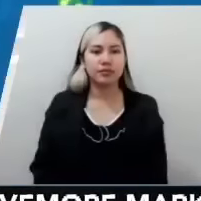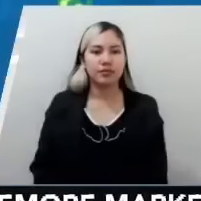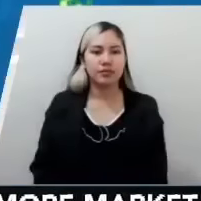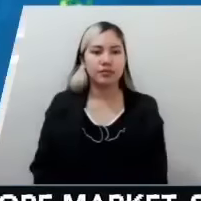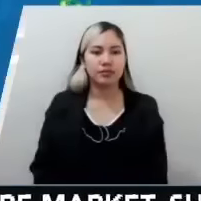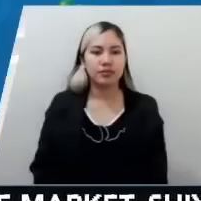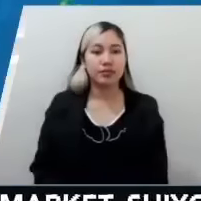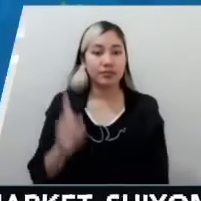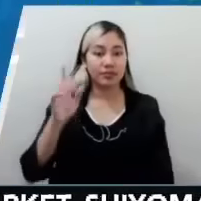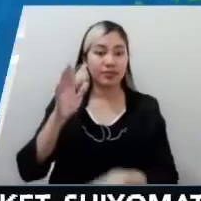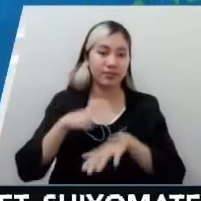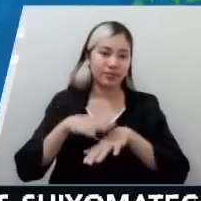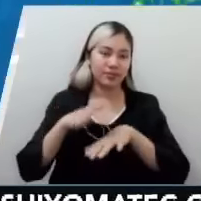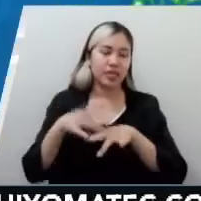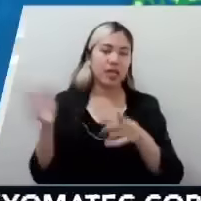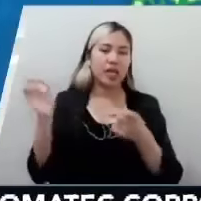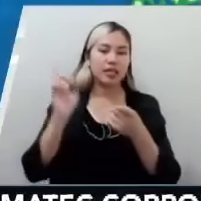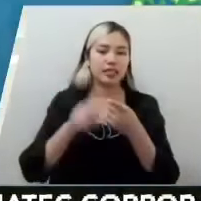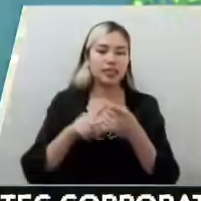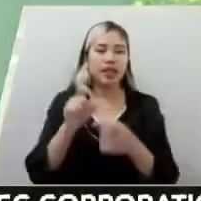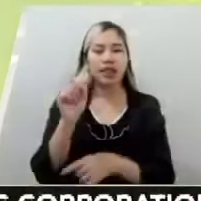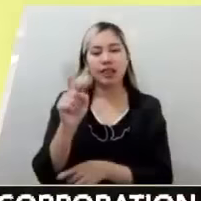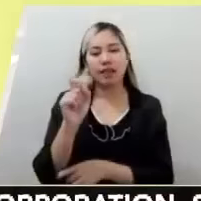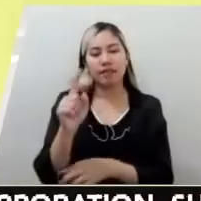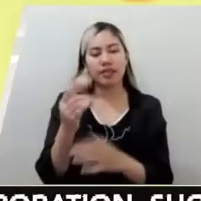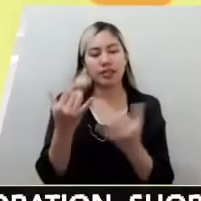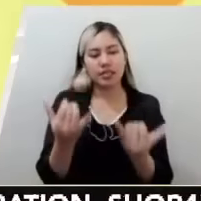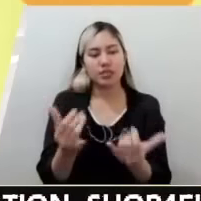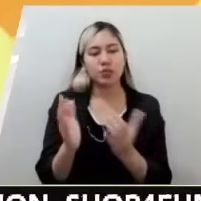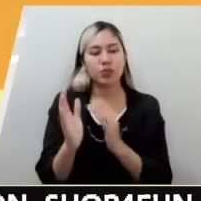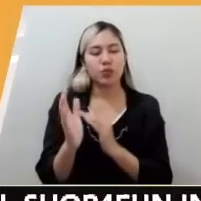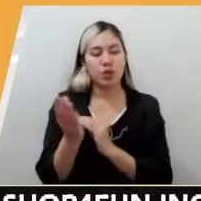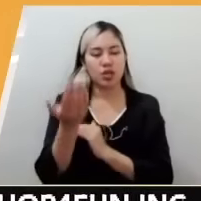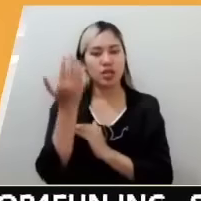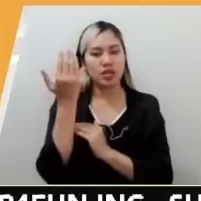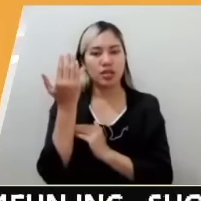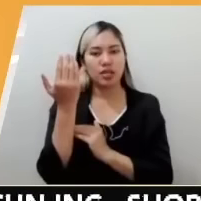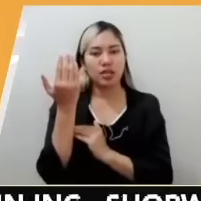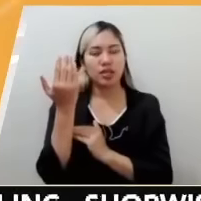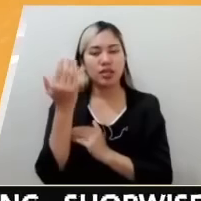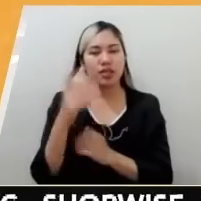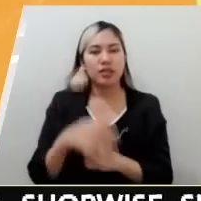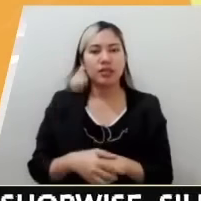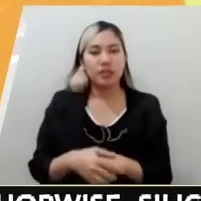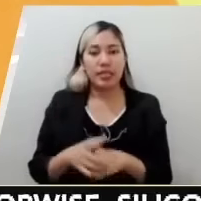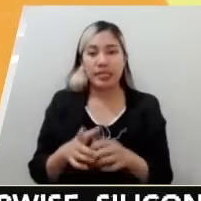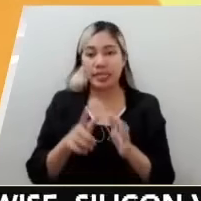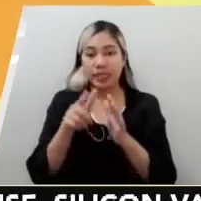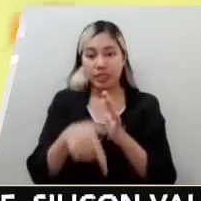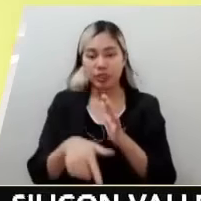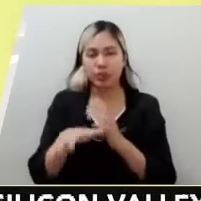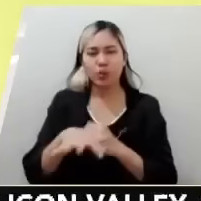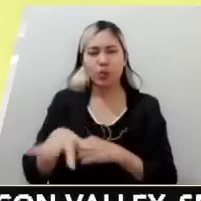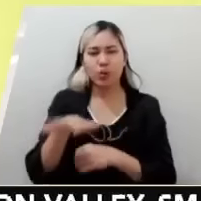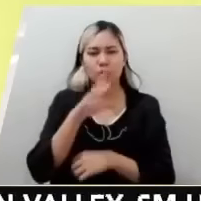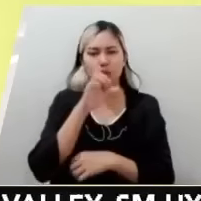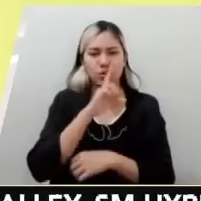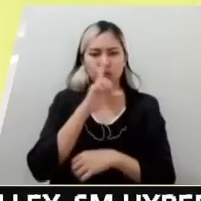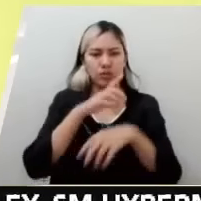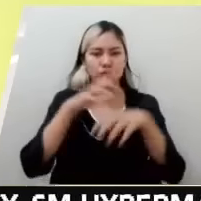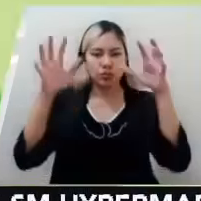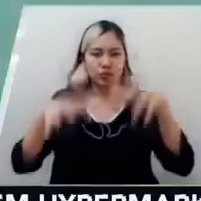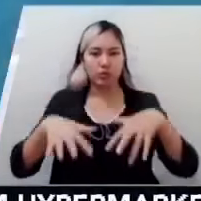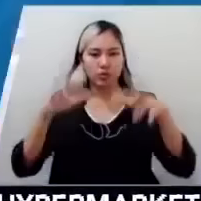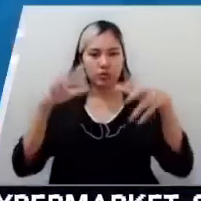Hanggang 11 ngayong umaga sa mga susunod na oras halos buong Luzon ay uulanin at posible po ang heavy to intense